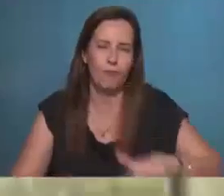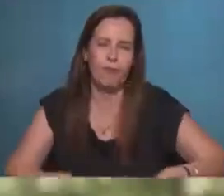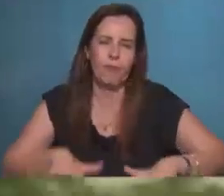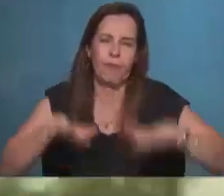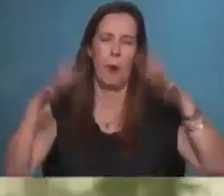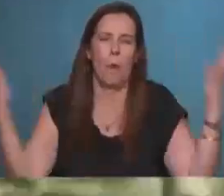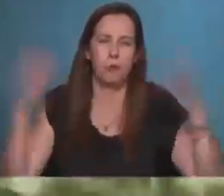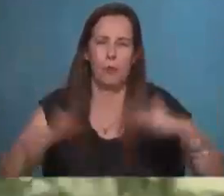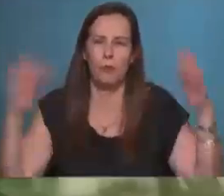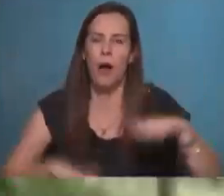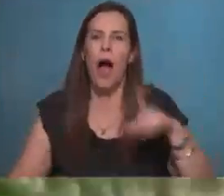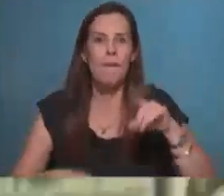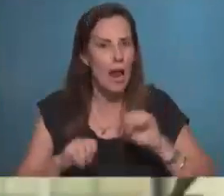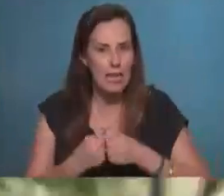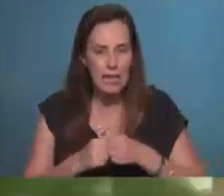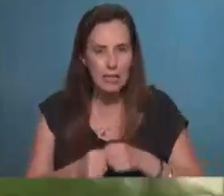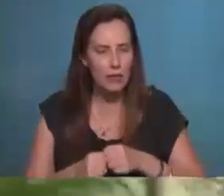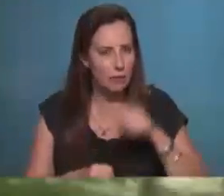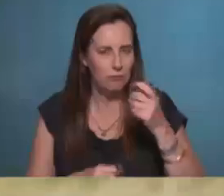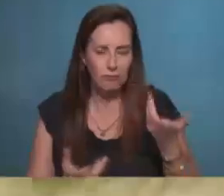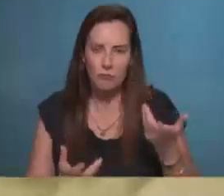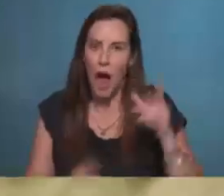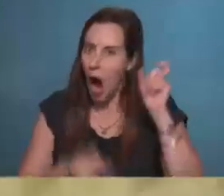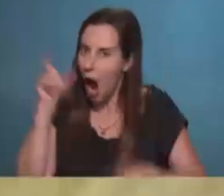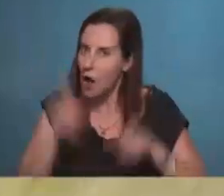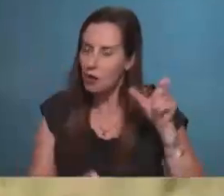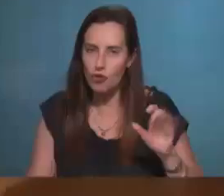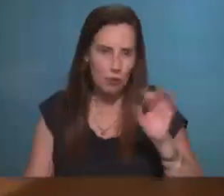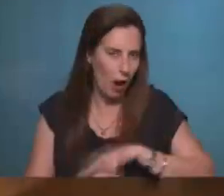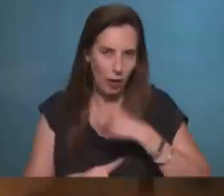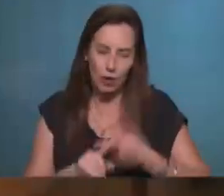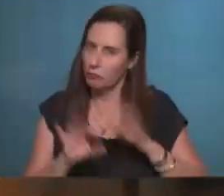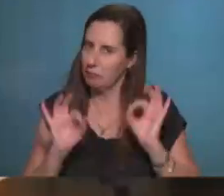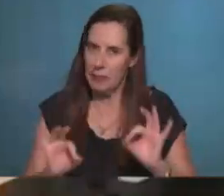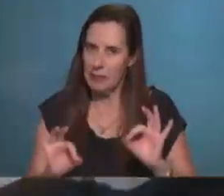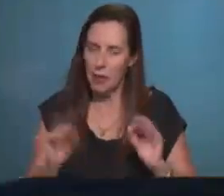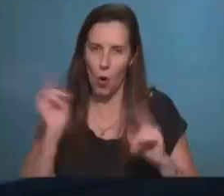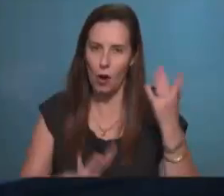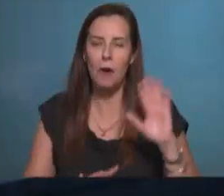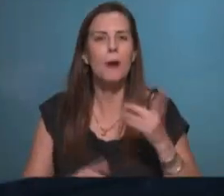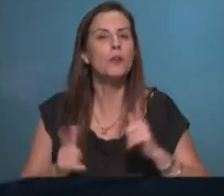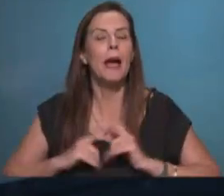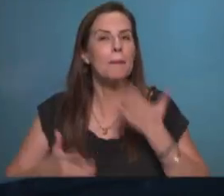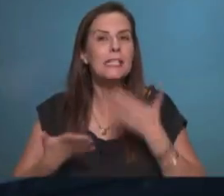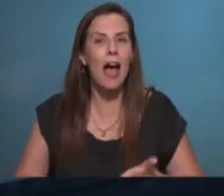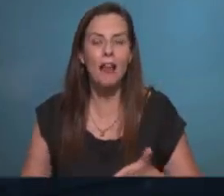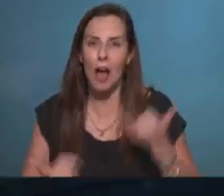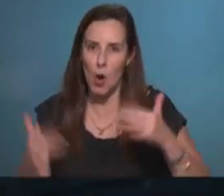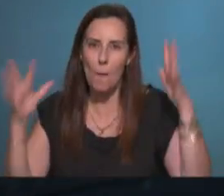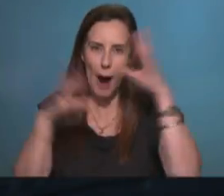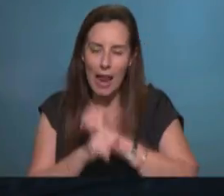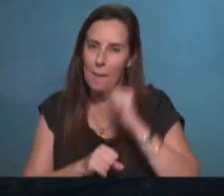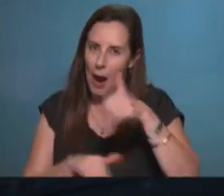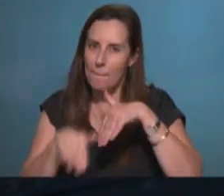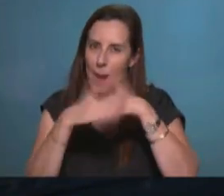בוץ, אבל נזקים בנפש ככל הנראה נכון לעכשיו אין. בואו נחזור למה שצפוי אצלנו, אז אמרנו שהלילה הזה, מחר